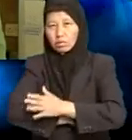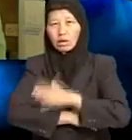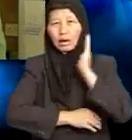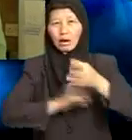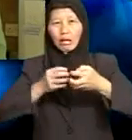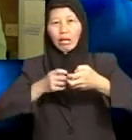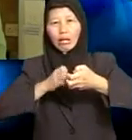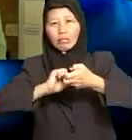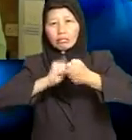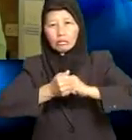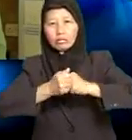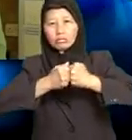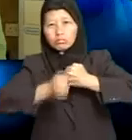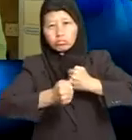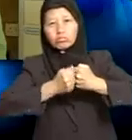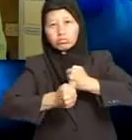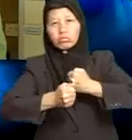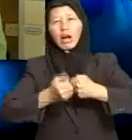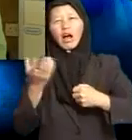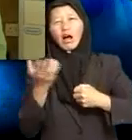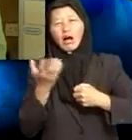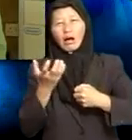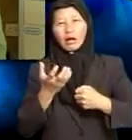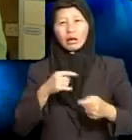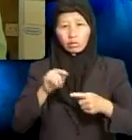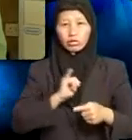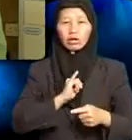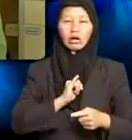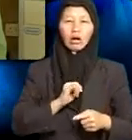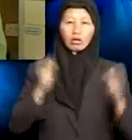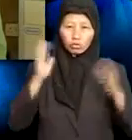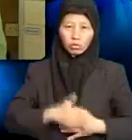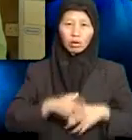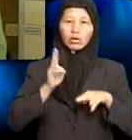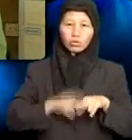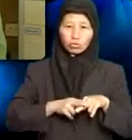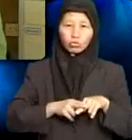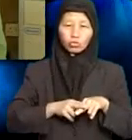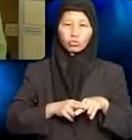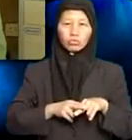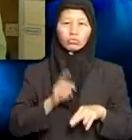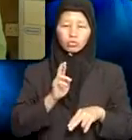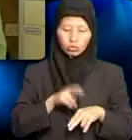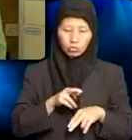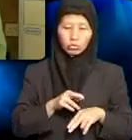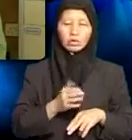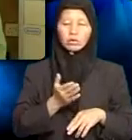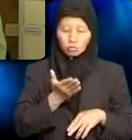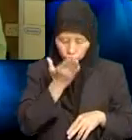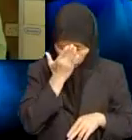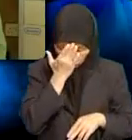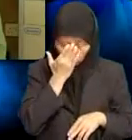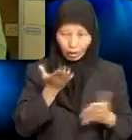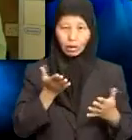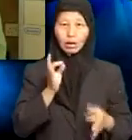kembali. Jadi saya sembahyang duduk dan melakukan isyarat rukuk dan sujud. Tanpa sujud, sebab